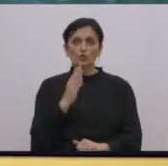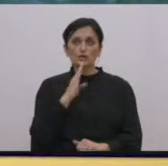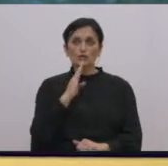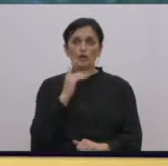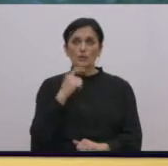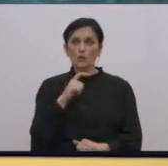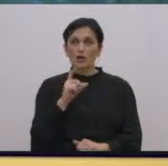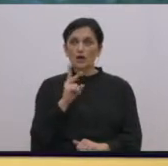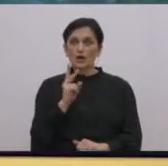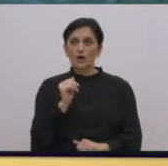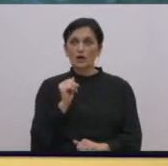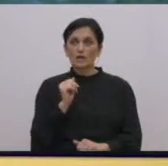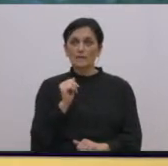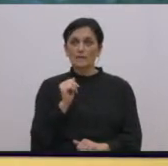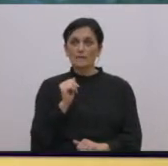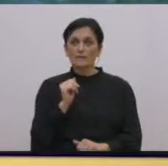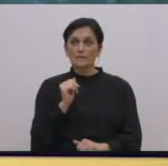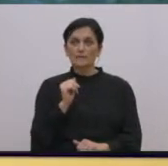cavetonica.